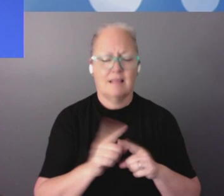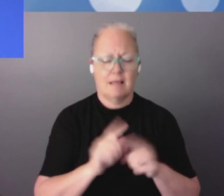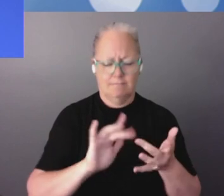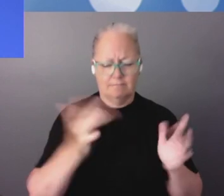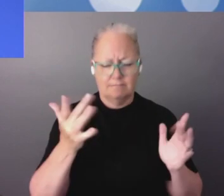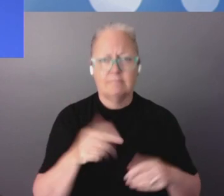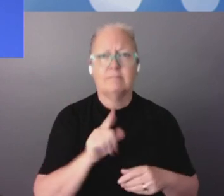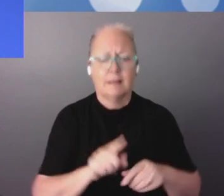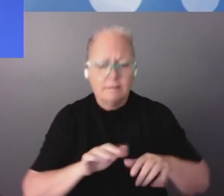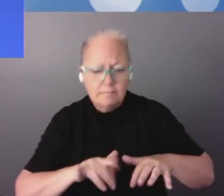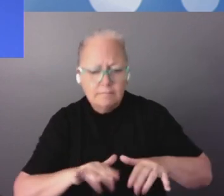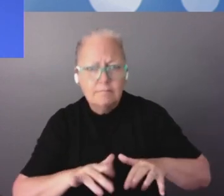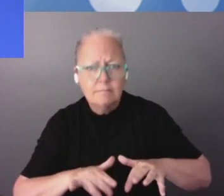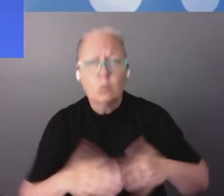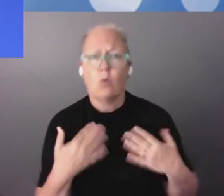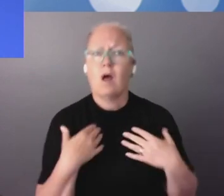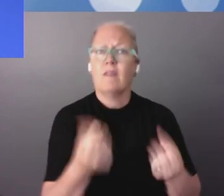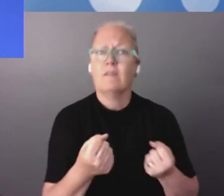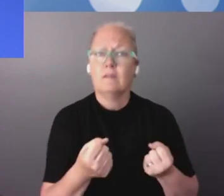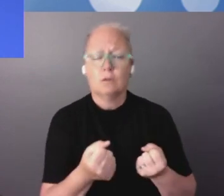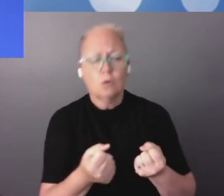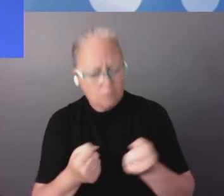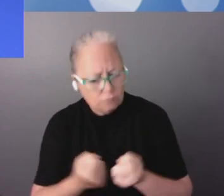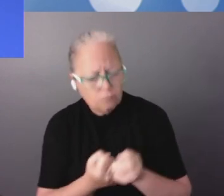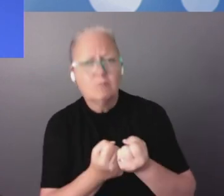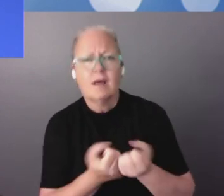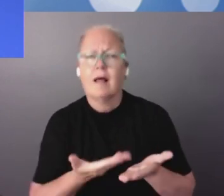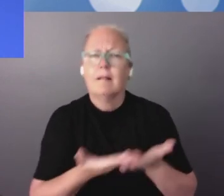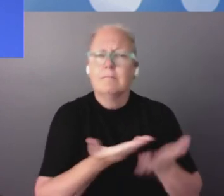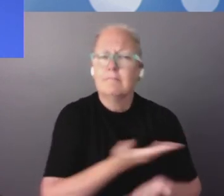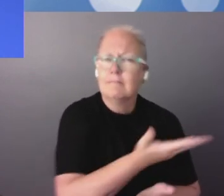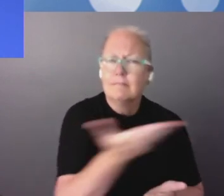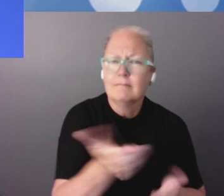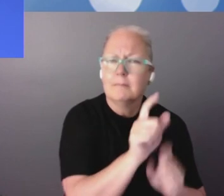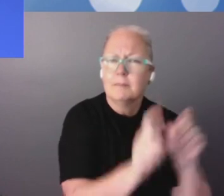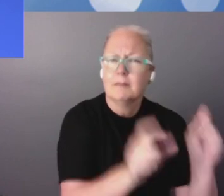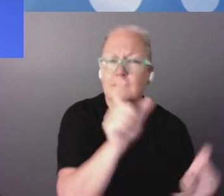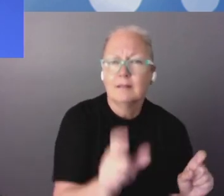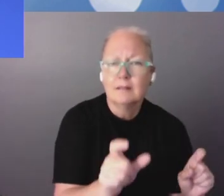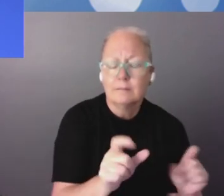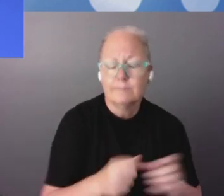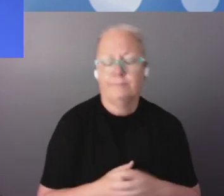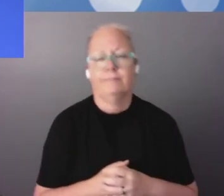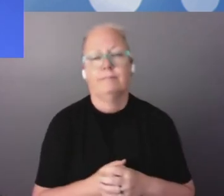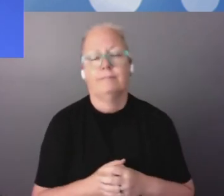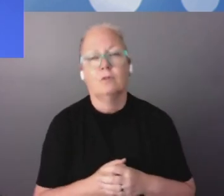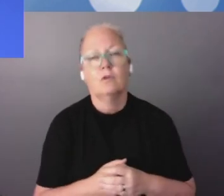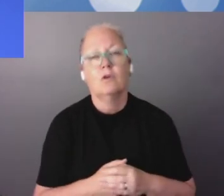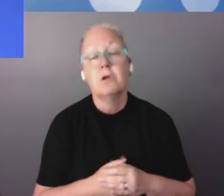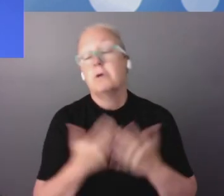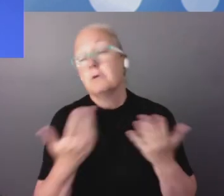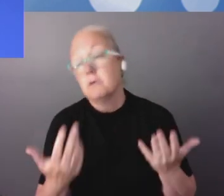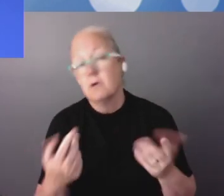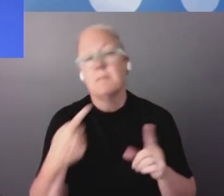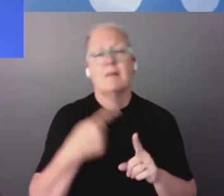面。同时我们也感受到各个方面的黑客的进攻，从各个方面